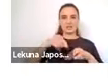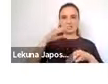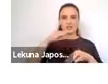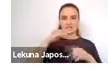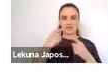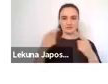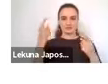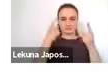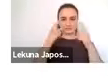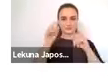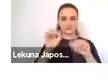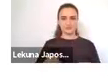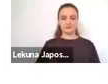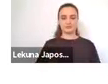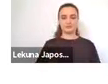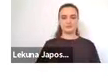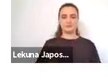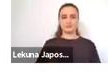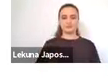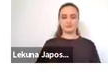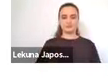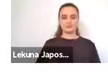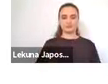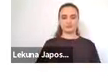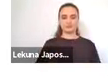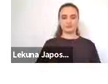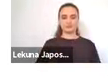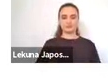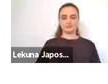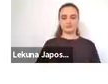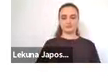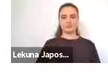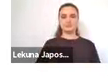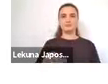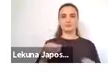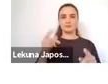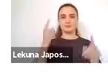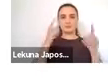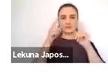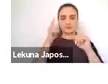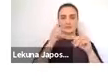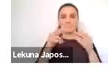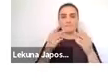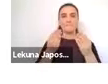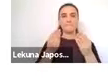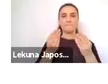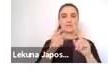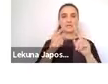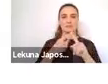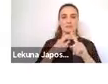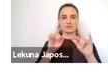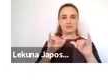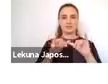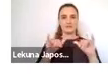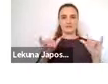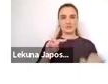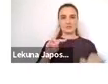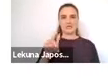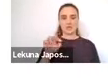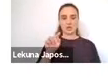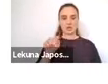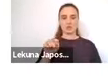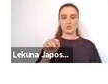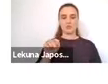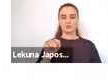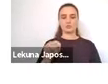და ასე შემდეგ, ხო? დაგეგმა და მათემატიკის განვითარებაში ძალიან ისეთია. ლეგო ისევ და ისევ, იმიტომ